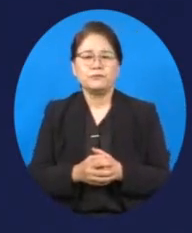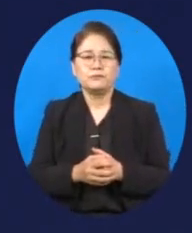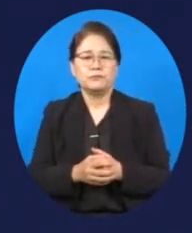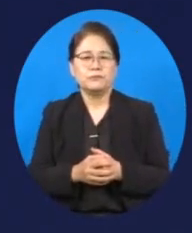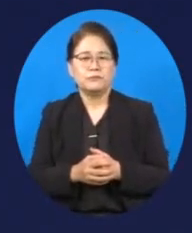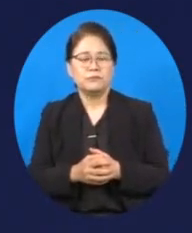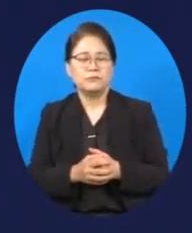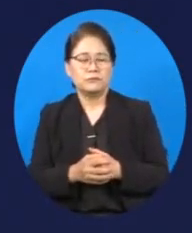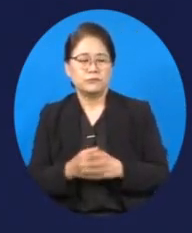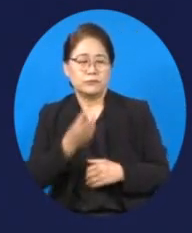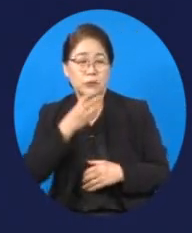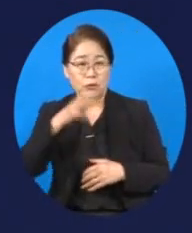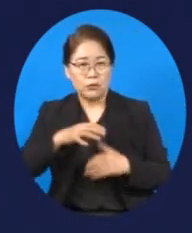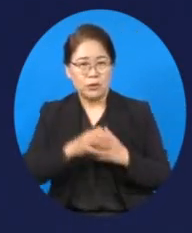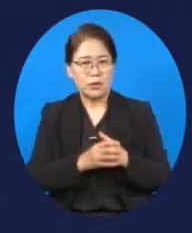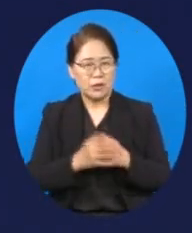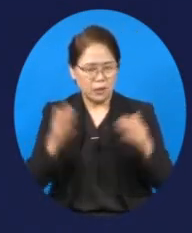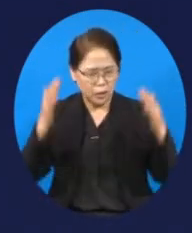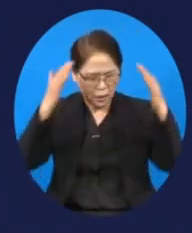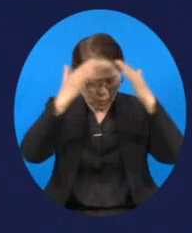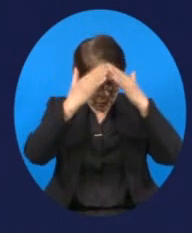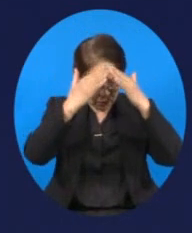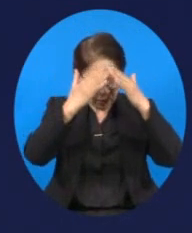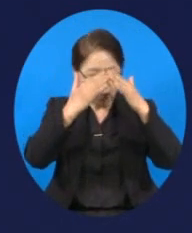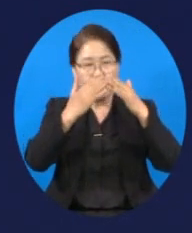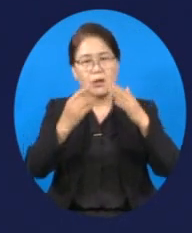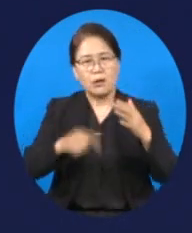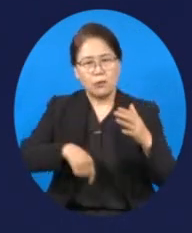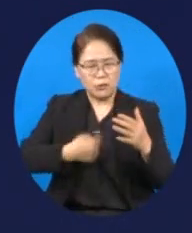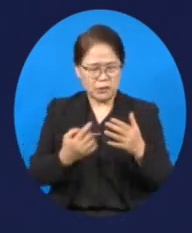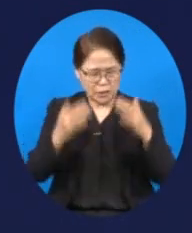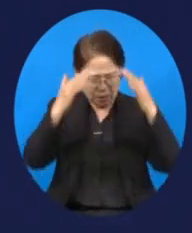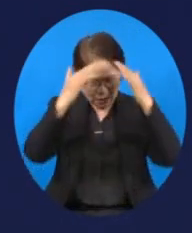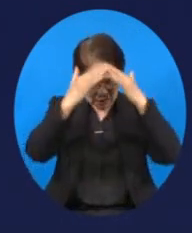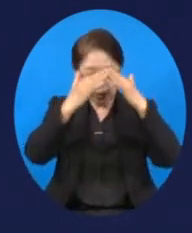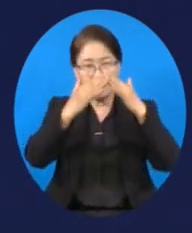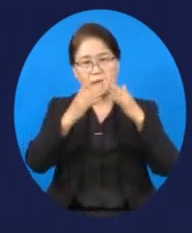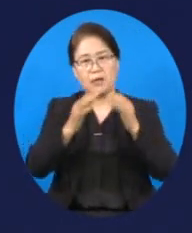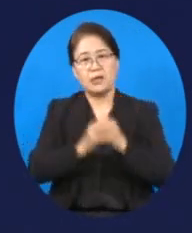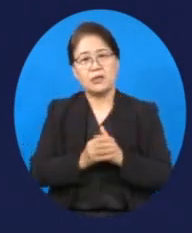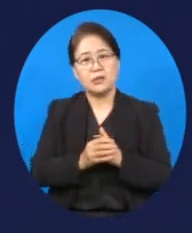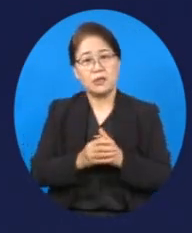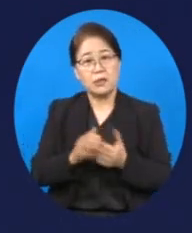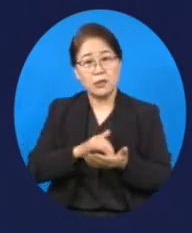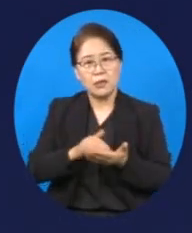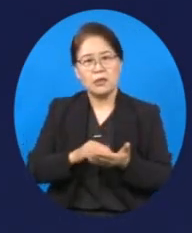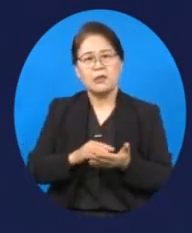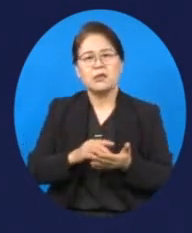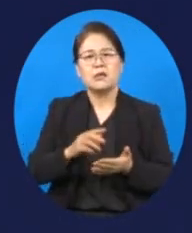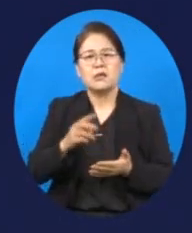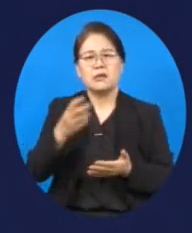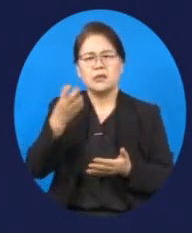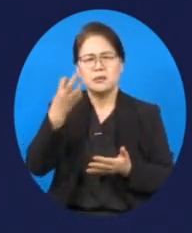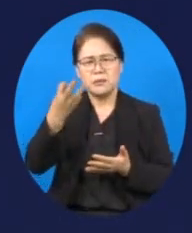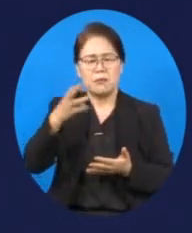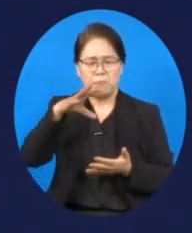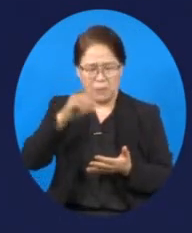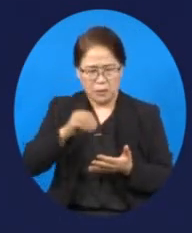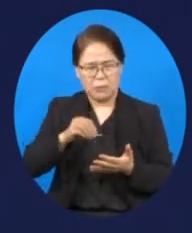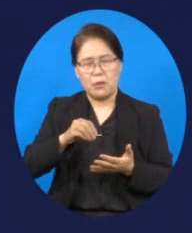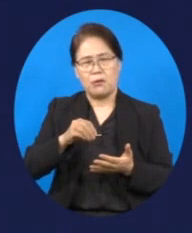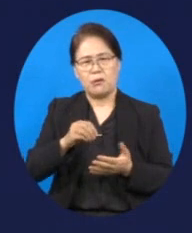서울에만 은둔형 외톨이로 지내는 청년들이 13만 명이나 있다고 하지 않습니까 정말 우리가